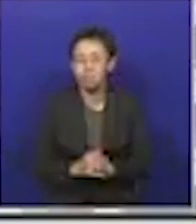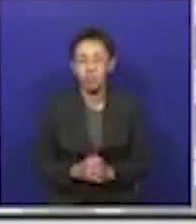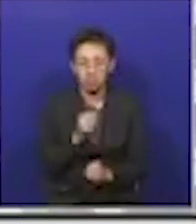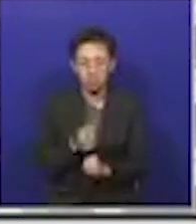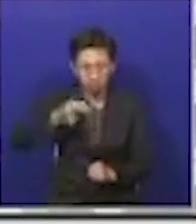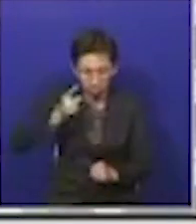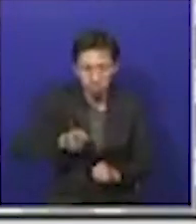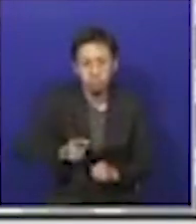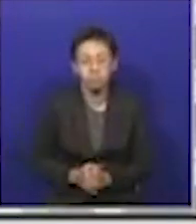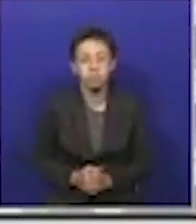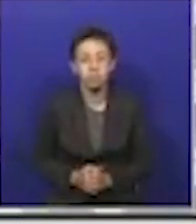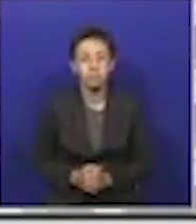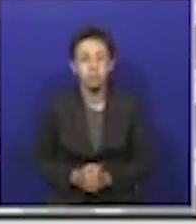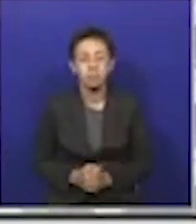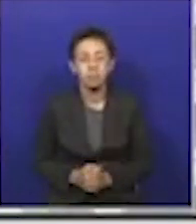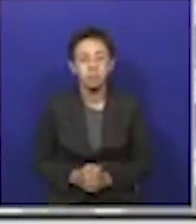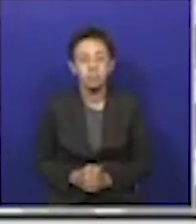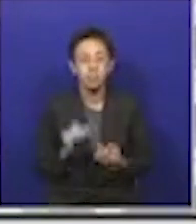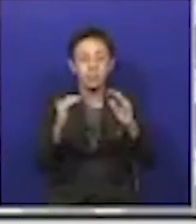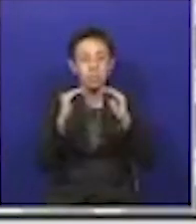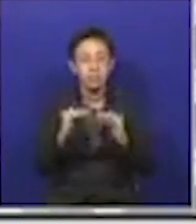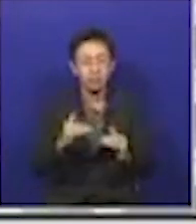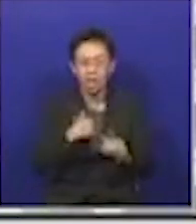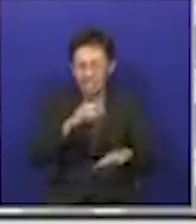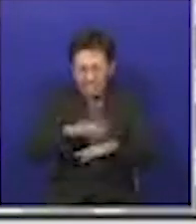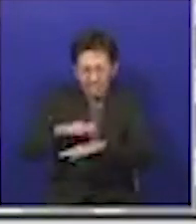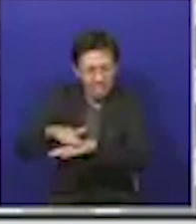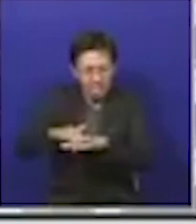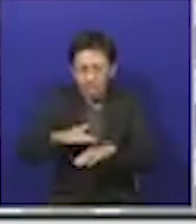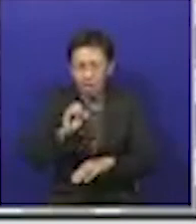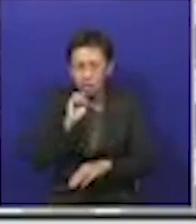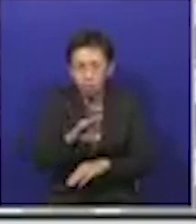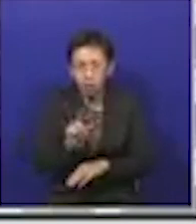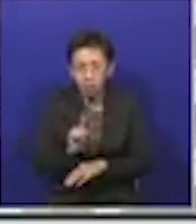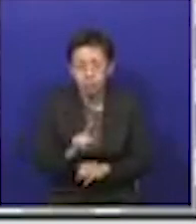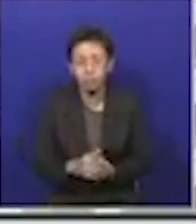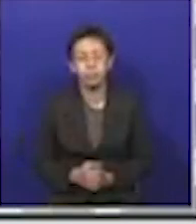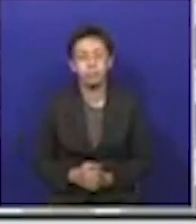งเอาจังด้วยฮะอีกเรื่องนึงที่ต้องย้ำเด็ดขาดเลยนะฮะ